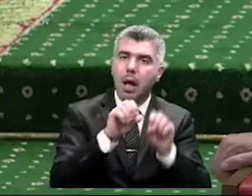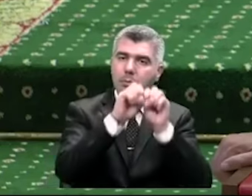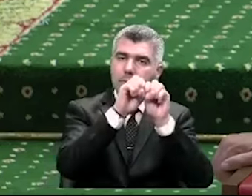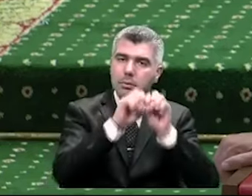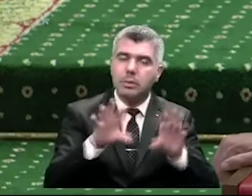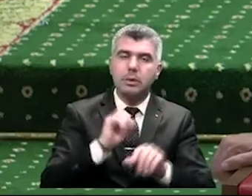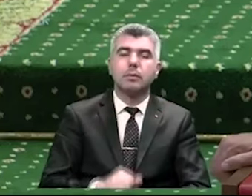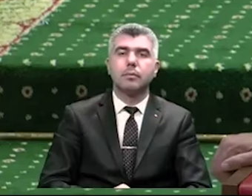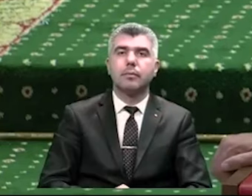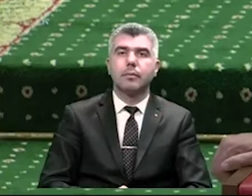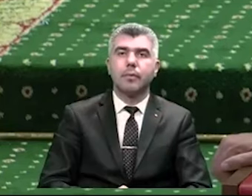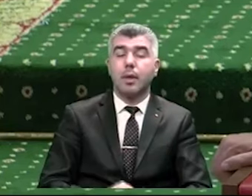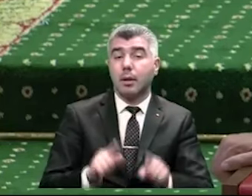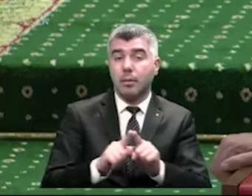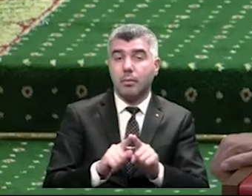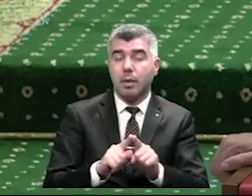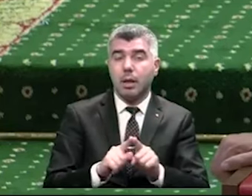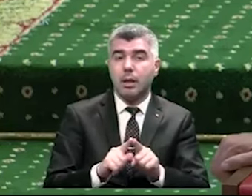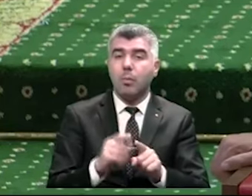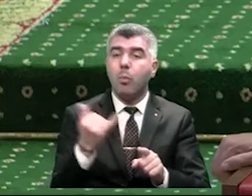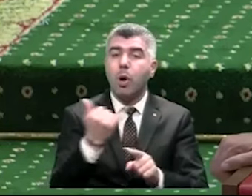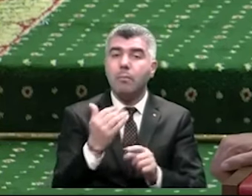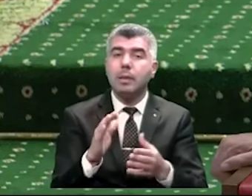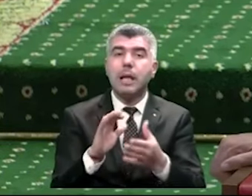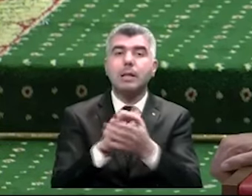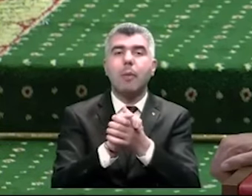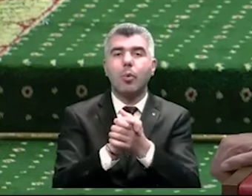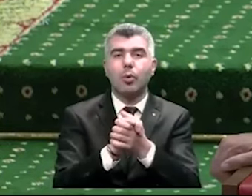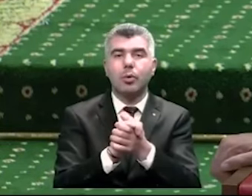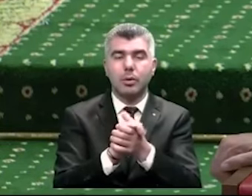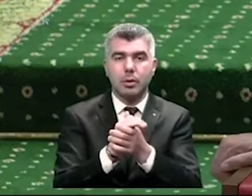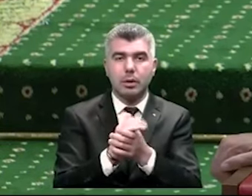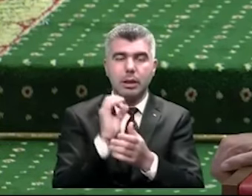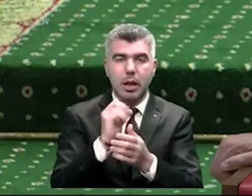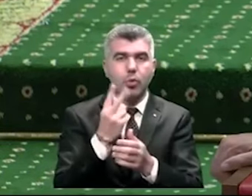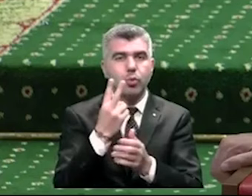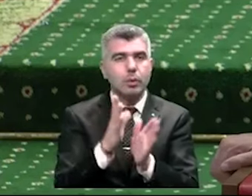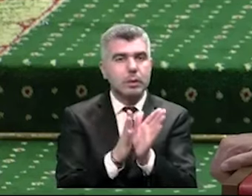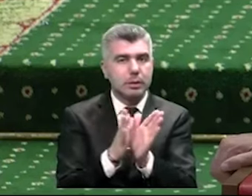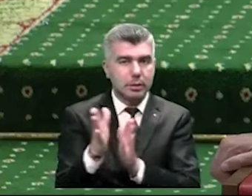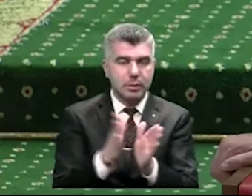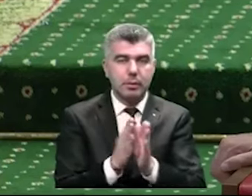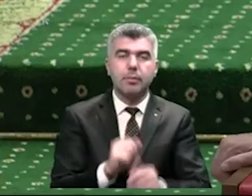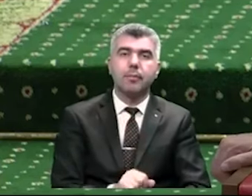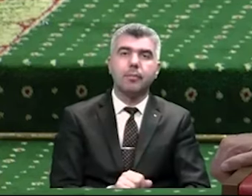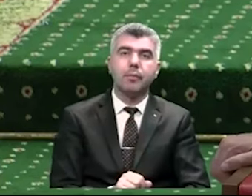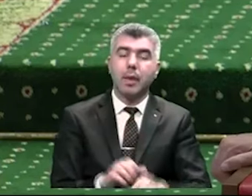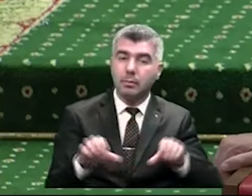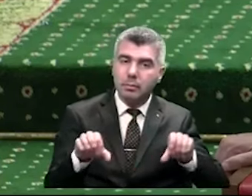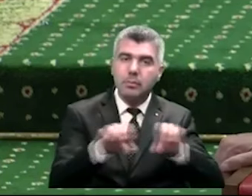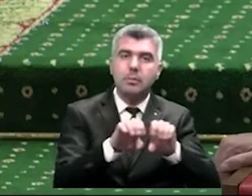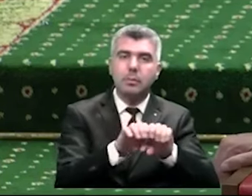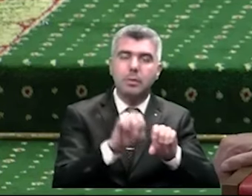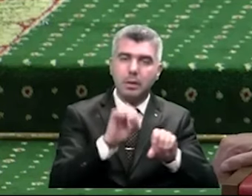واكثر من ذلك دخلنا المنطق ديال التضامن هذا المنطق ديال التضامن بنيناه على جوج النقط اولا الربط ما بين الاحواض